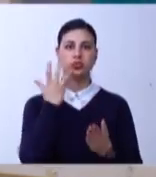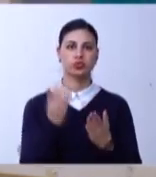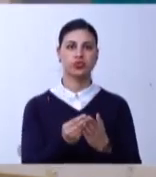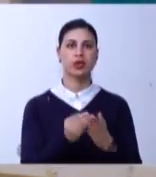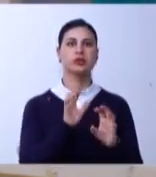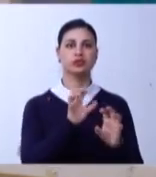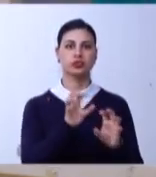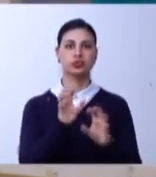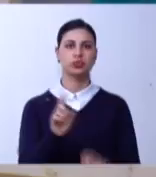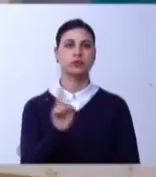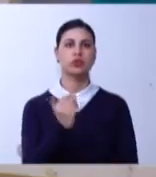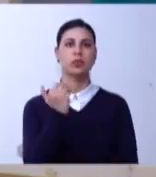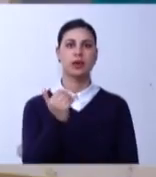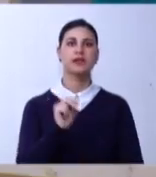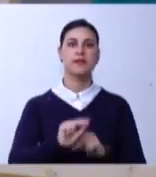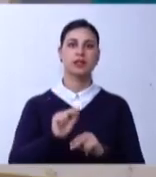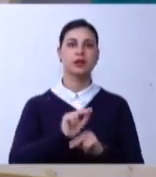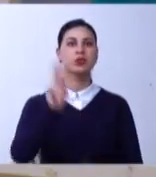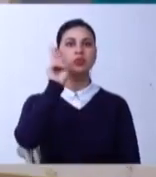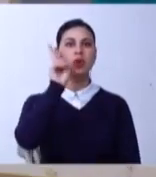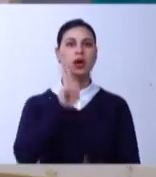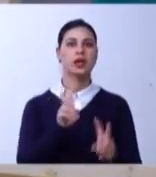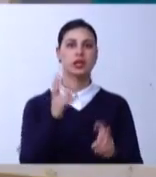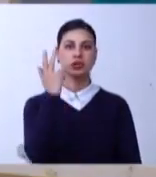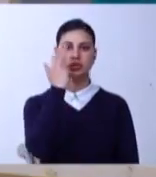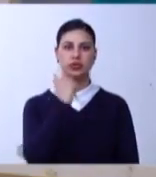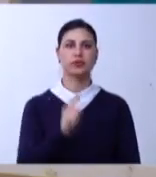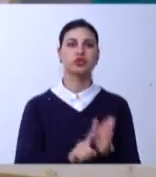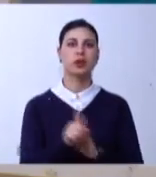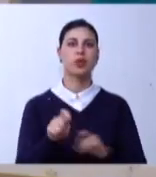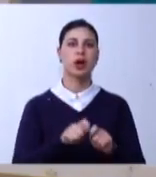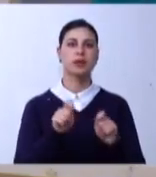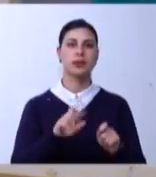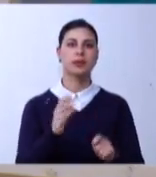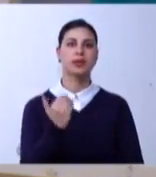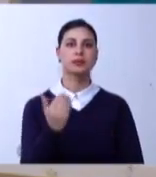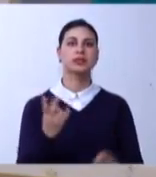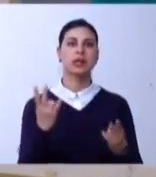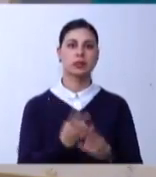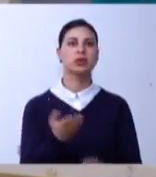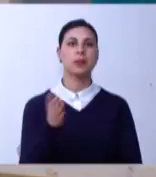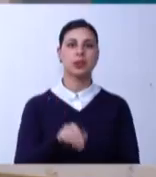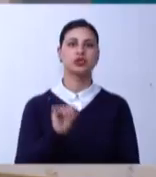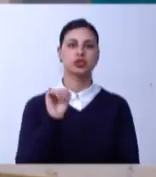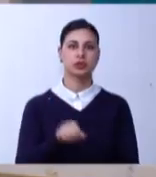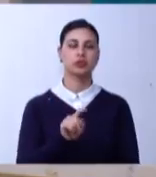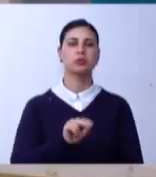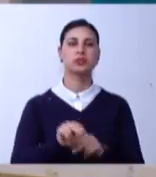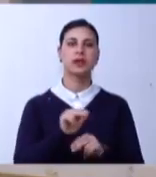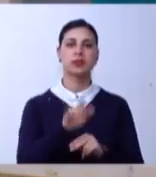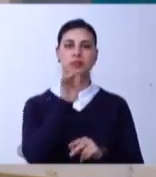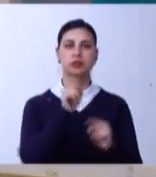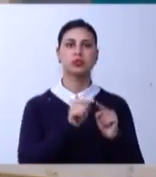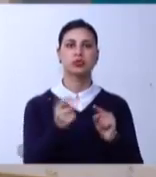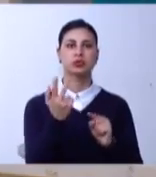ვზრუნავთ, რომ მათ ვასწავლოთ ტუალეტის ჩვევის ჩამოყალიბება და ამის გამოყენება, ხო? მაშინ შეგვიძლია, რომ ამ სწავლების